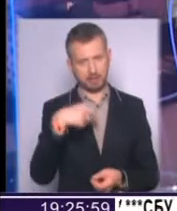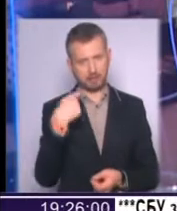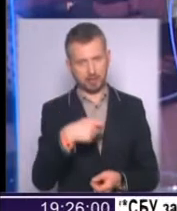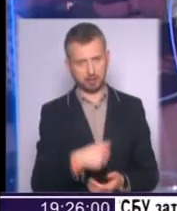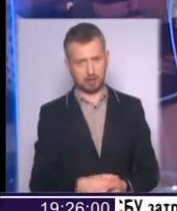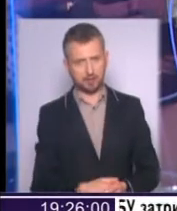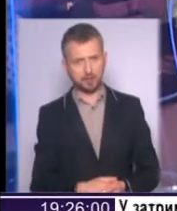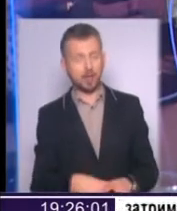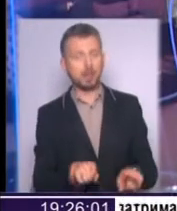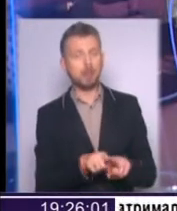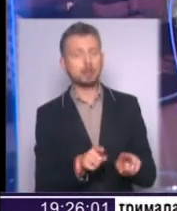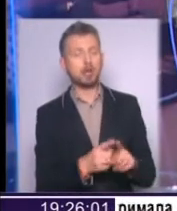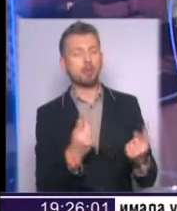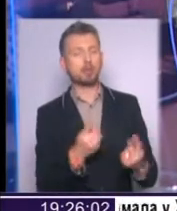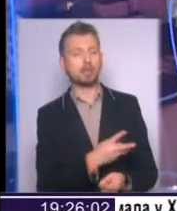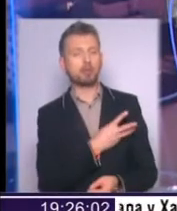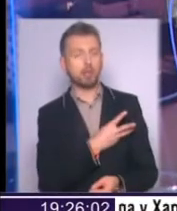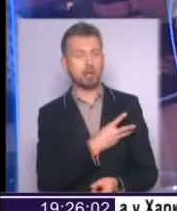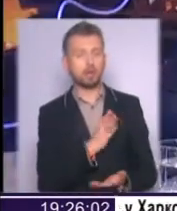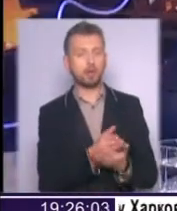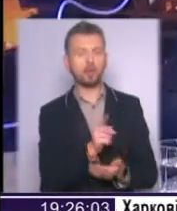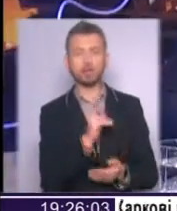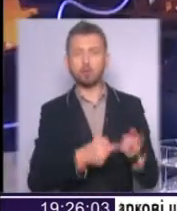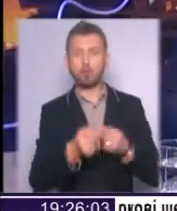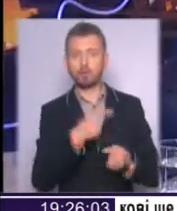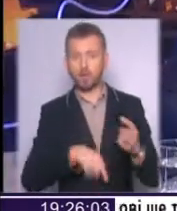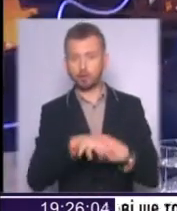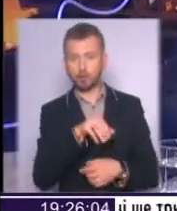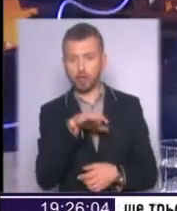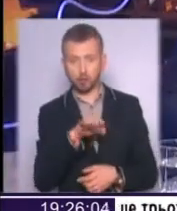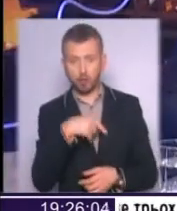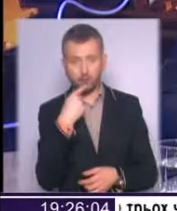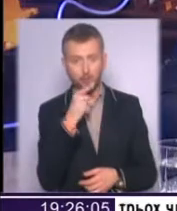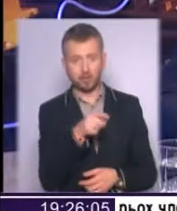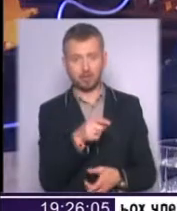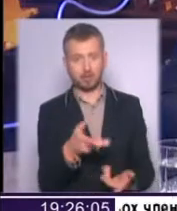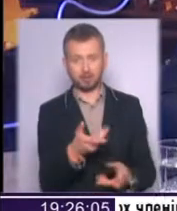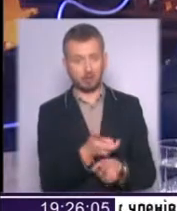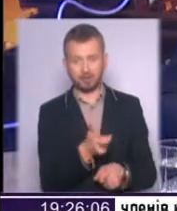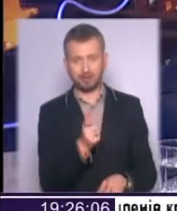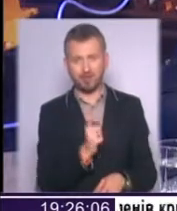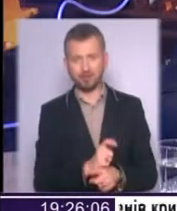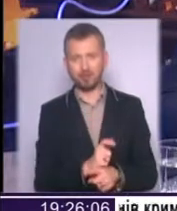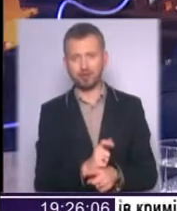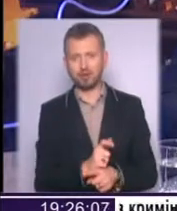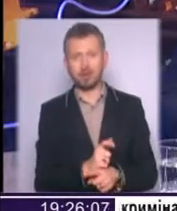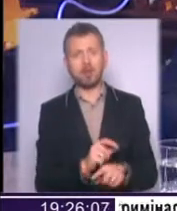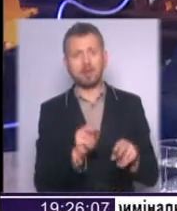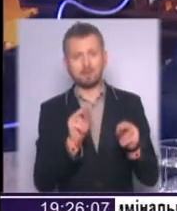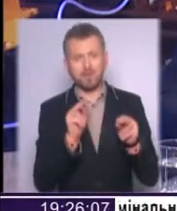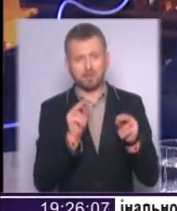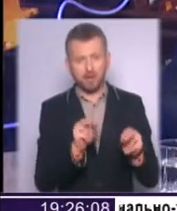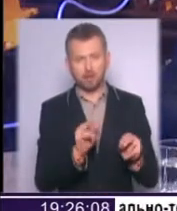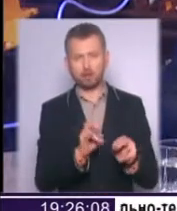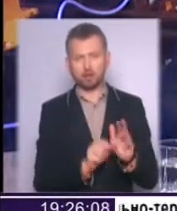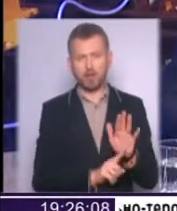Так само велике бажання є у тих, хто повертається з зони АТО, і хлопці, які говорять, що їх, ну, надзвичайно відверто на старті і